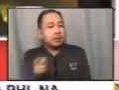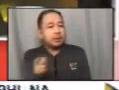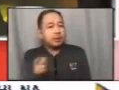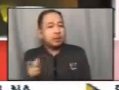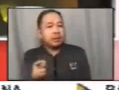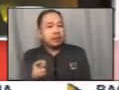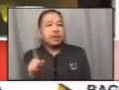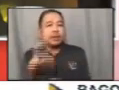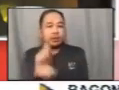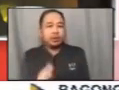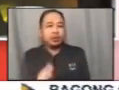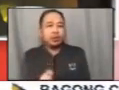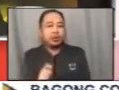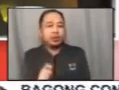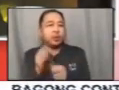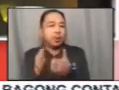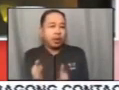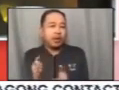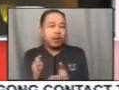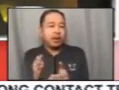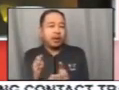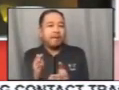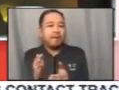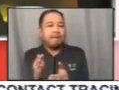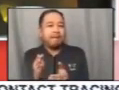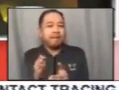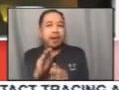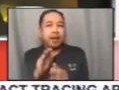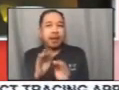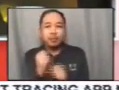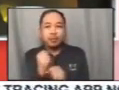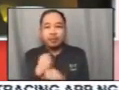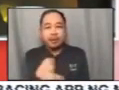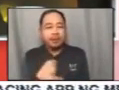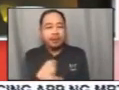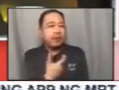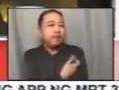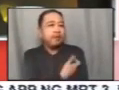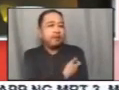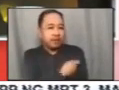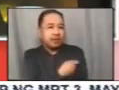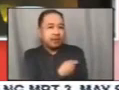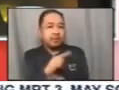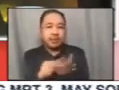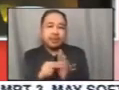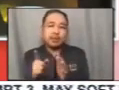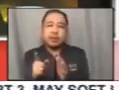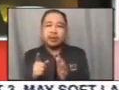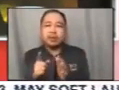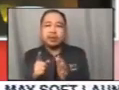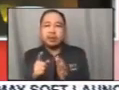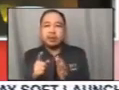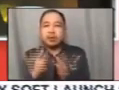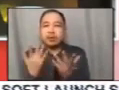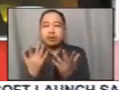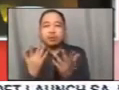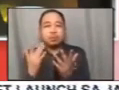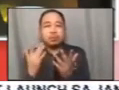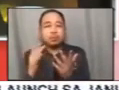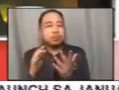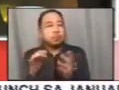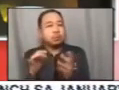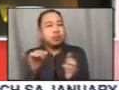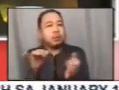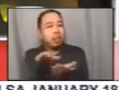ang Sinovac talaga ang maaprubahan para po mabakunahan ang majority ng mga Pilipino, ano po ang atin